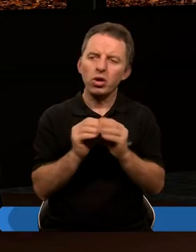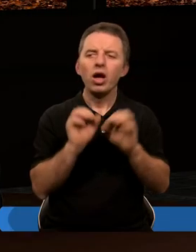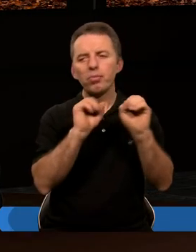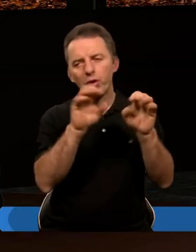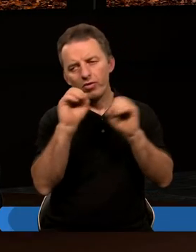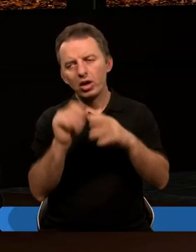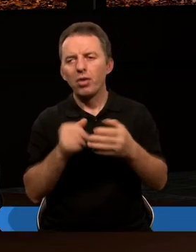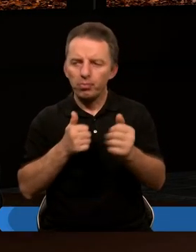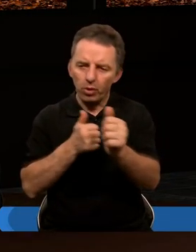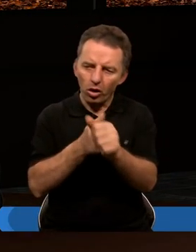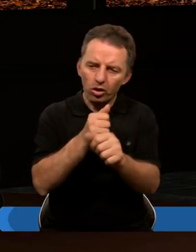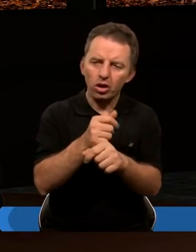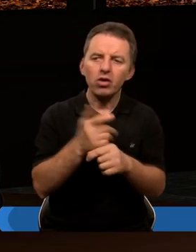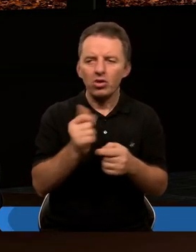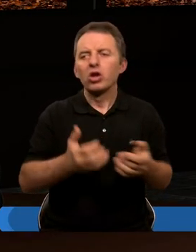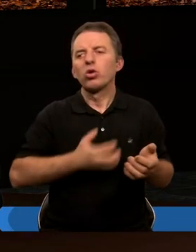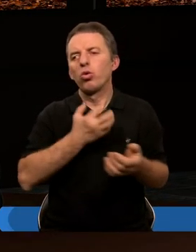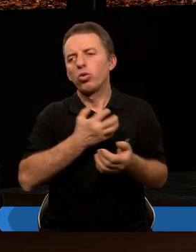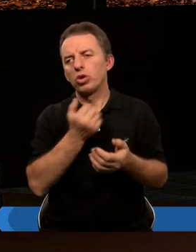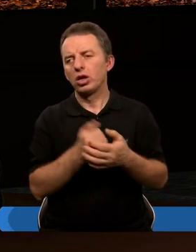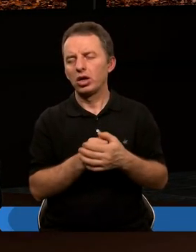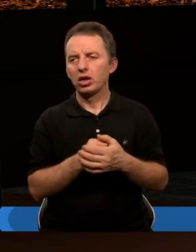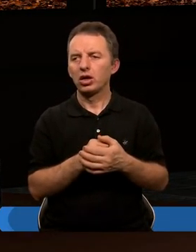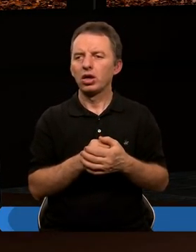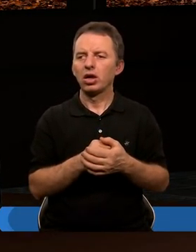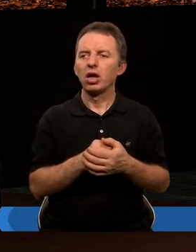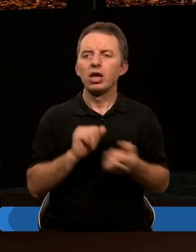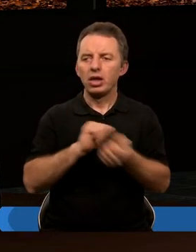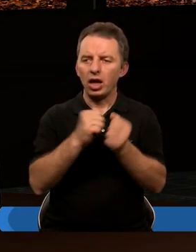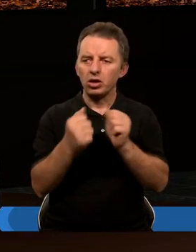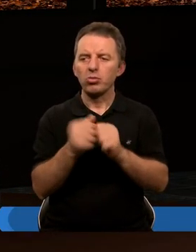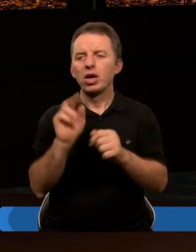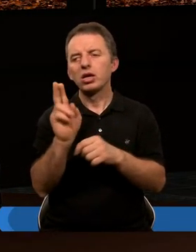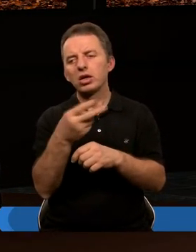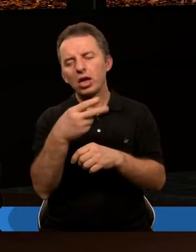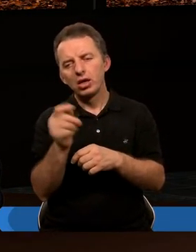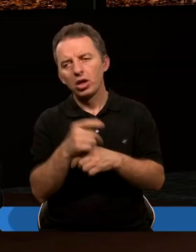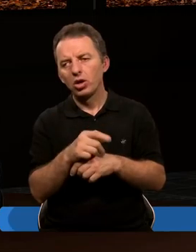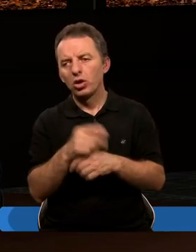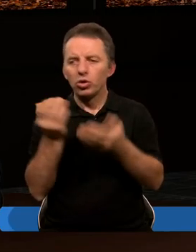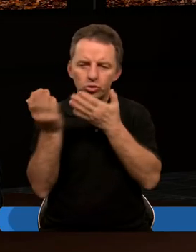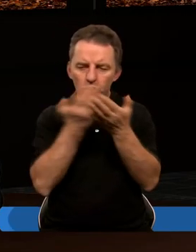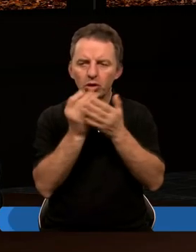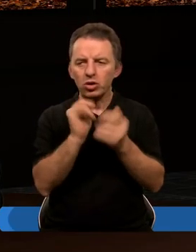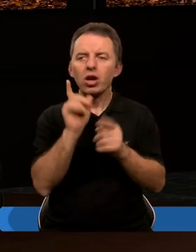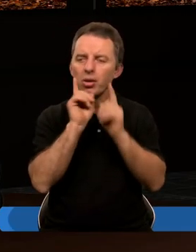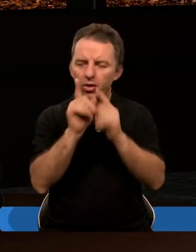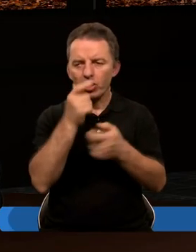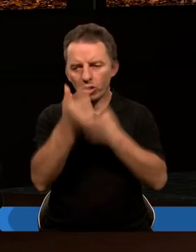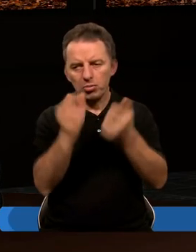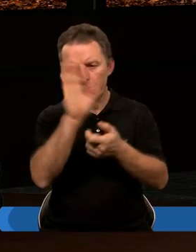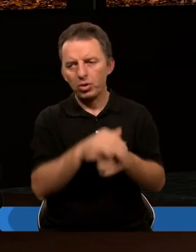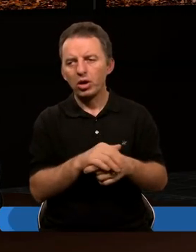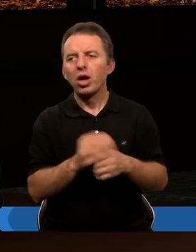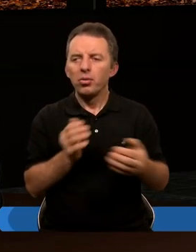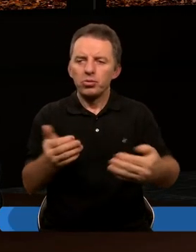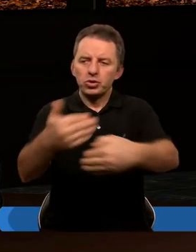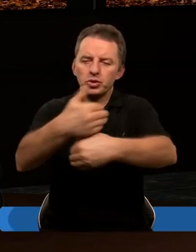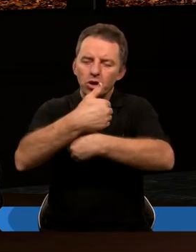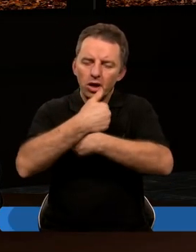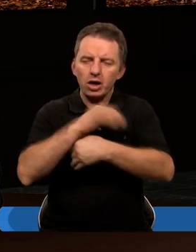profesjonalne podejście, ale bez większych uczuć, prawda? Natomiast kiedy czytamy o tym, co naprawdę robi Pan Bóg, to mówi, że on nas